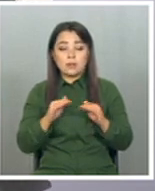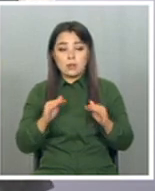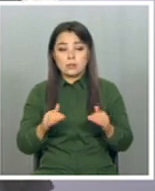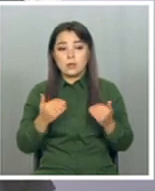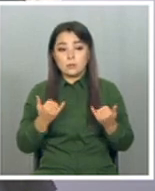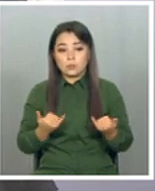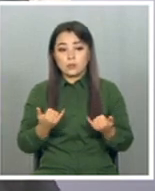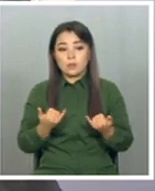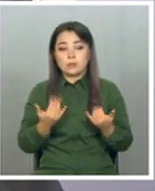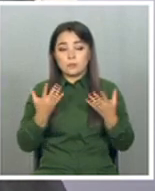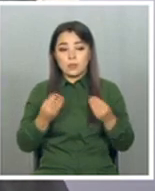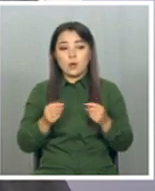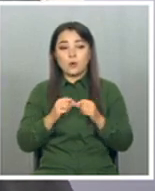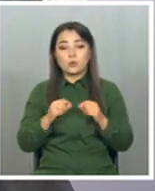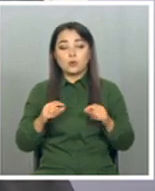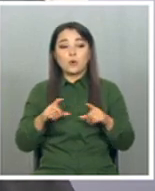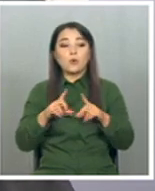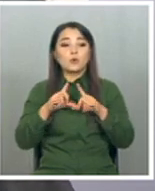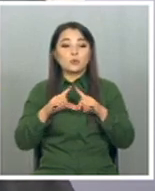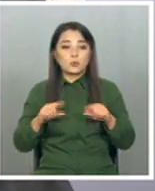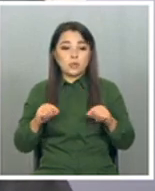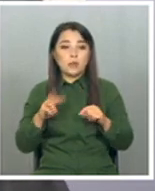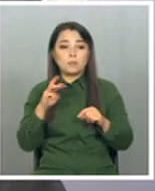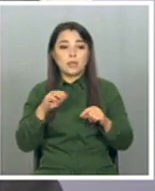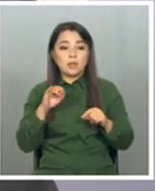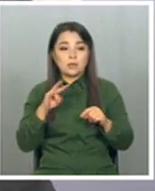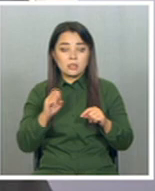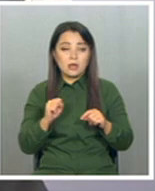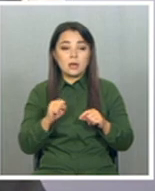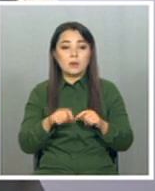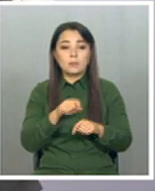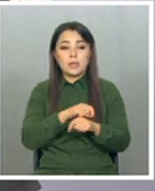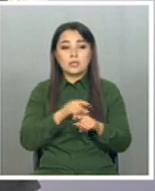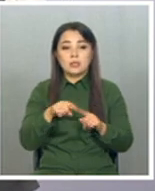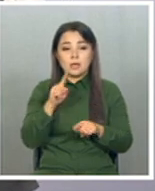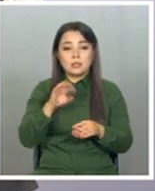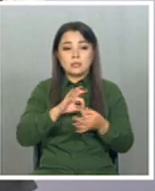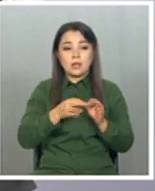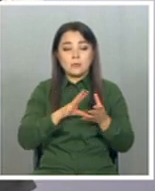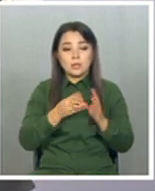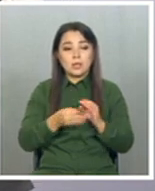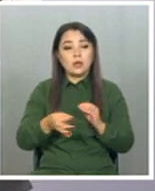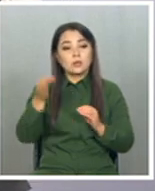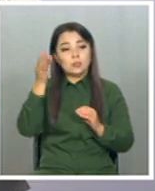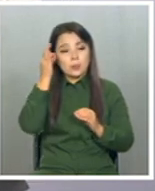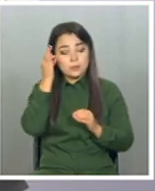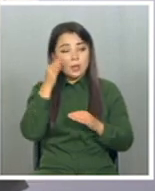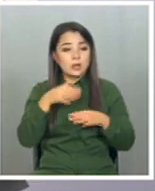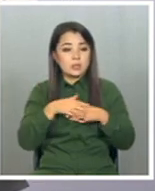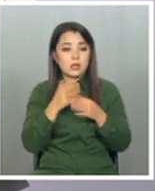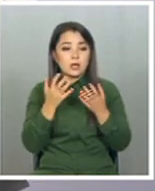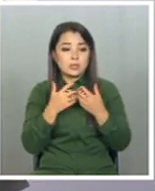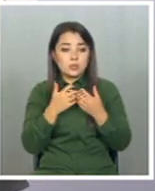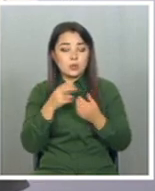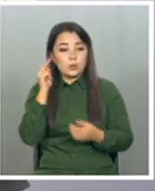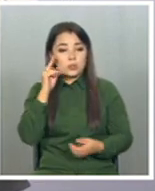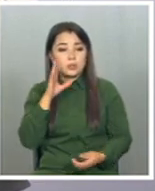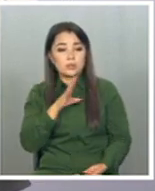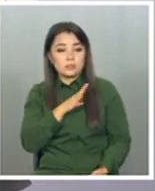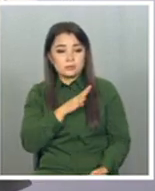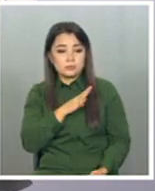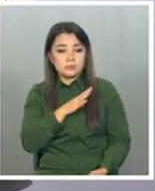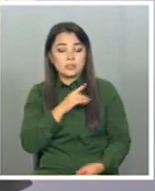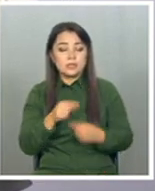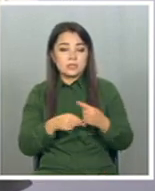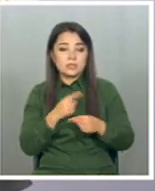біз үшбұрыштың медианасымен биіктігін есімізге түсіріп, және оған байланысты есептер шығарып үйрендік.